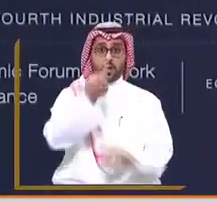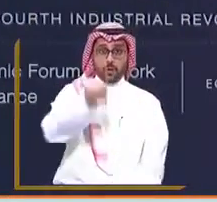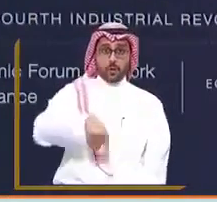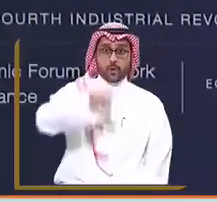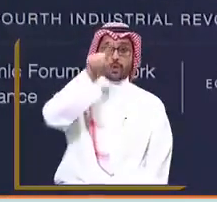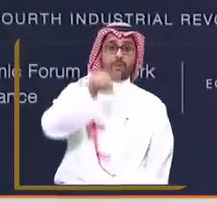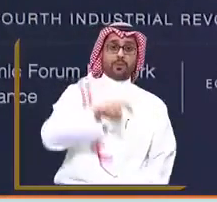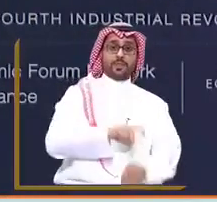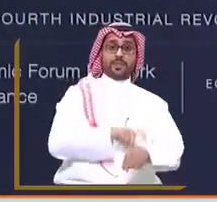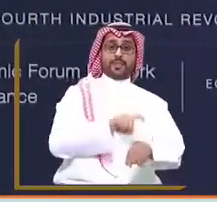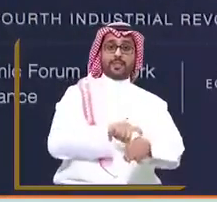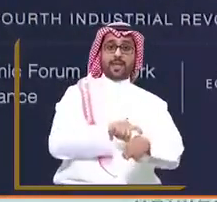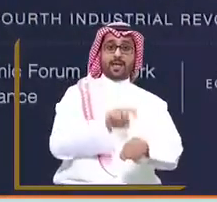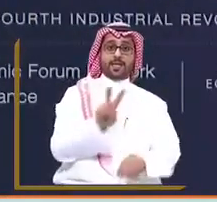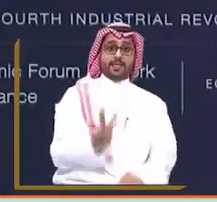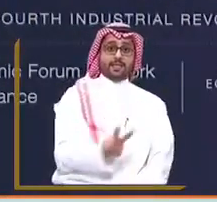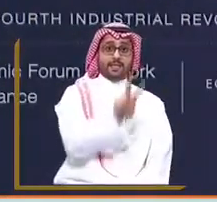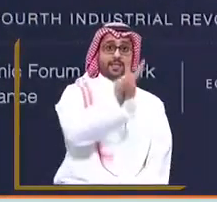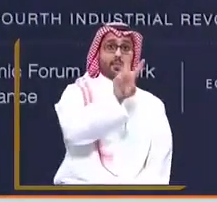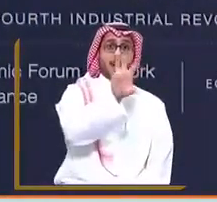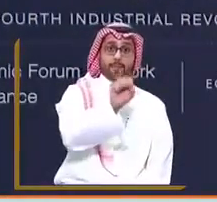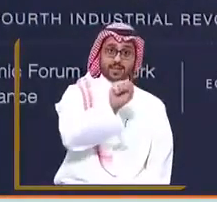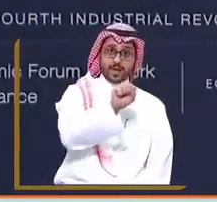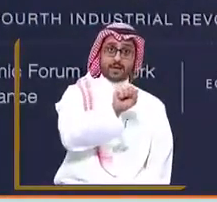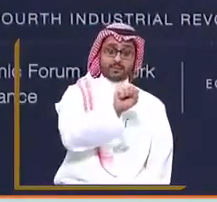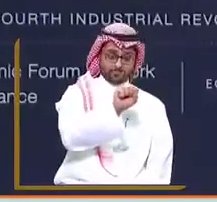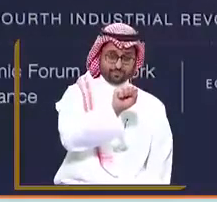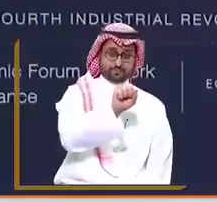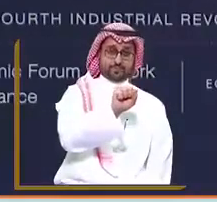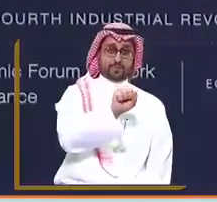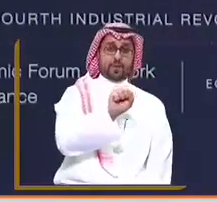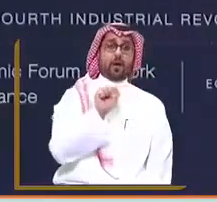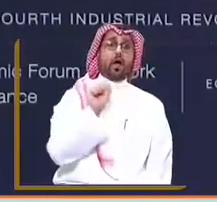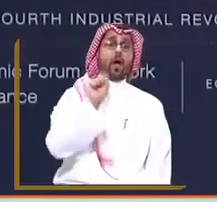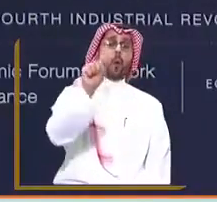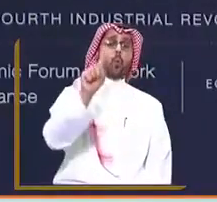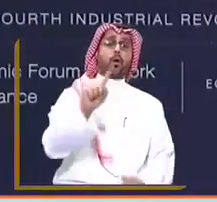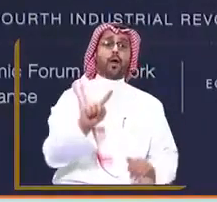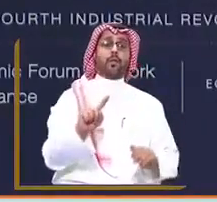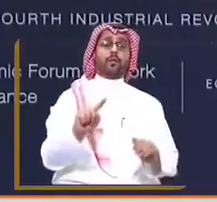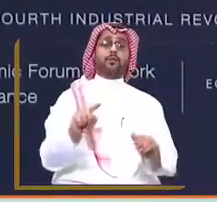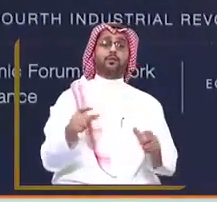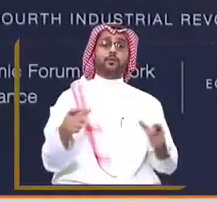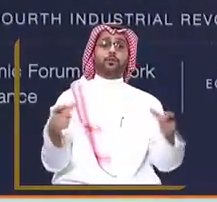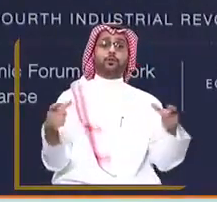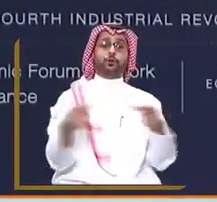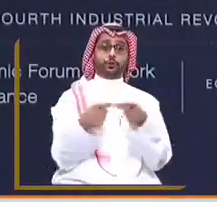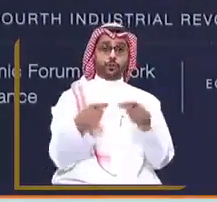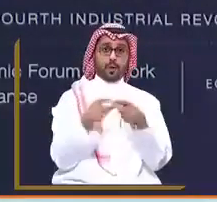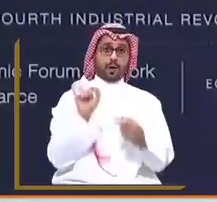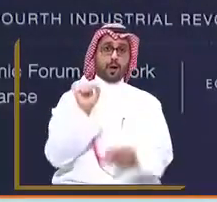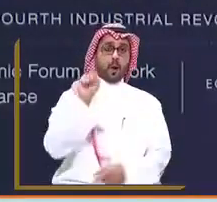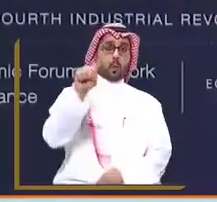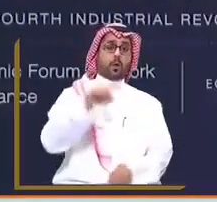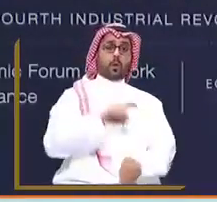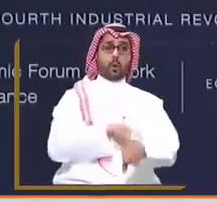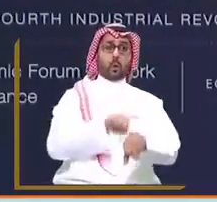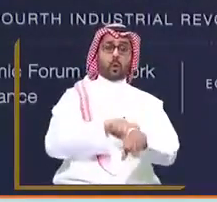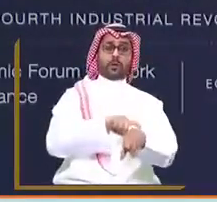اليوم منذ 7 مساء بأولى جلساته، حيث